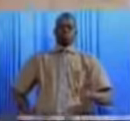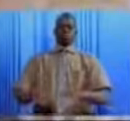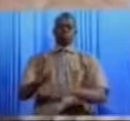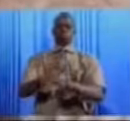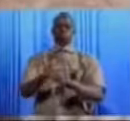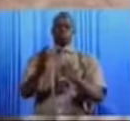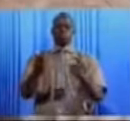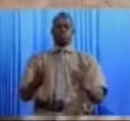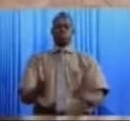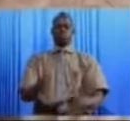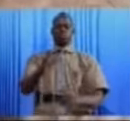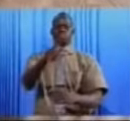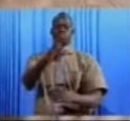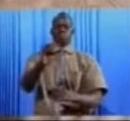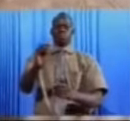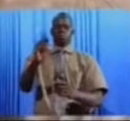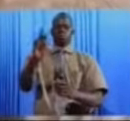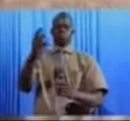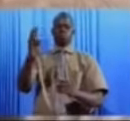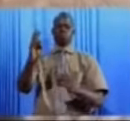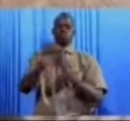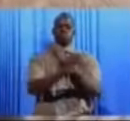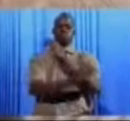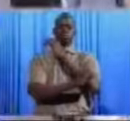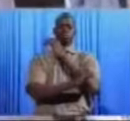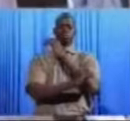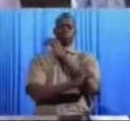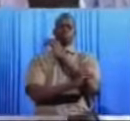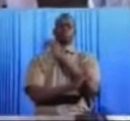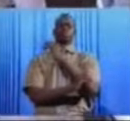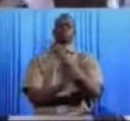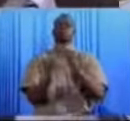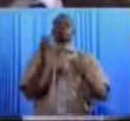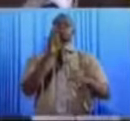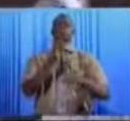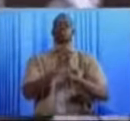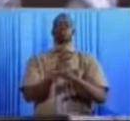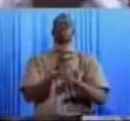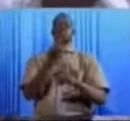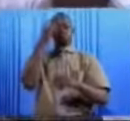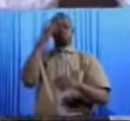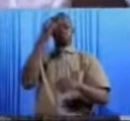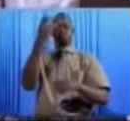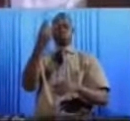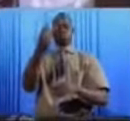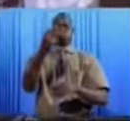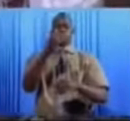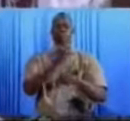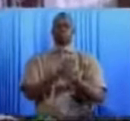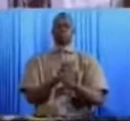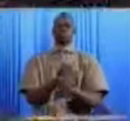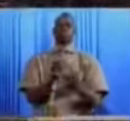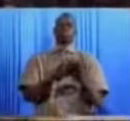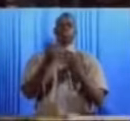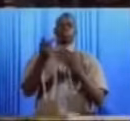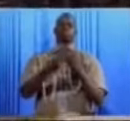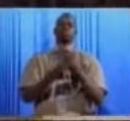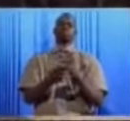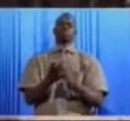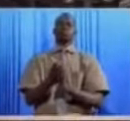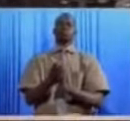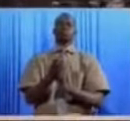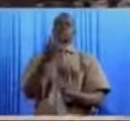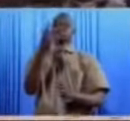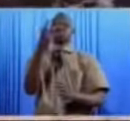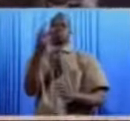localité située à une trentaine de km de ouahigouya prévu pour durer trois ans ces projets couvrent les localités des dingli